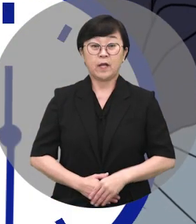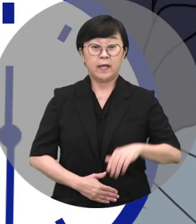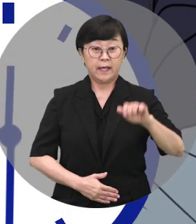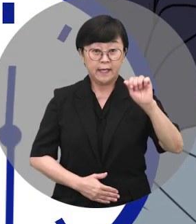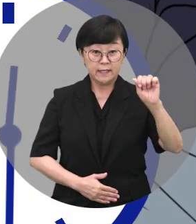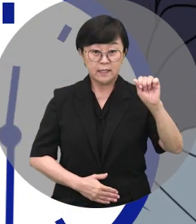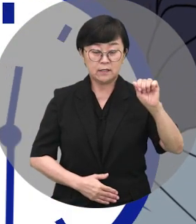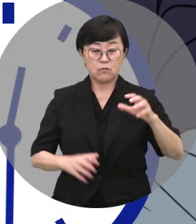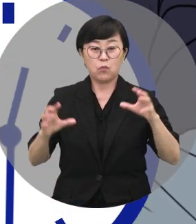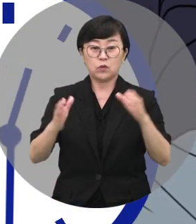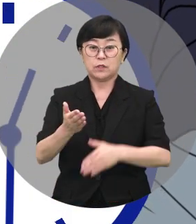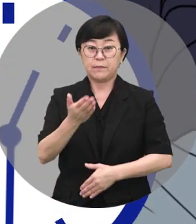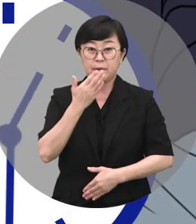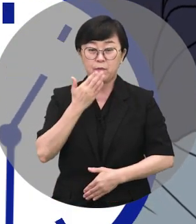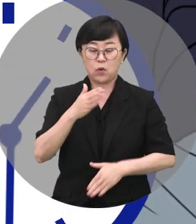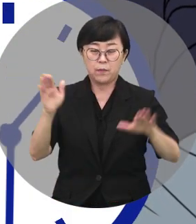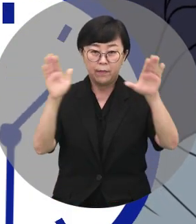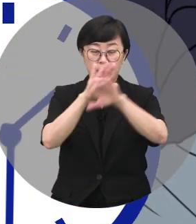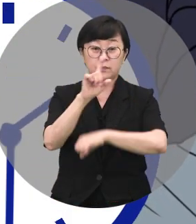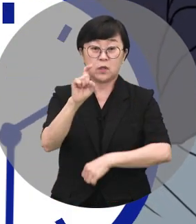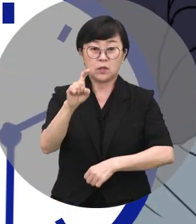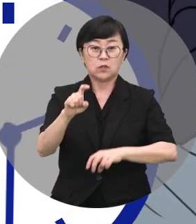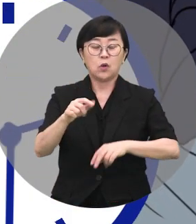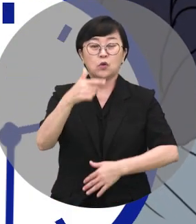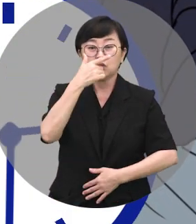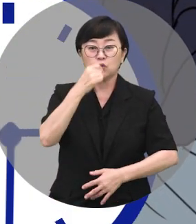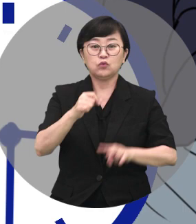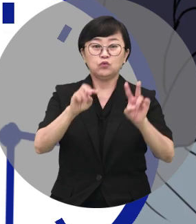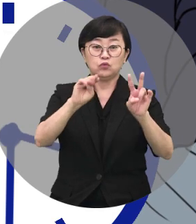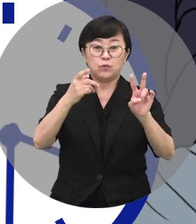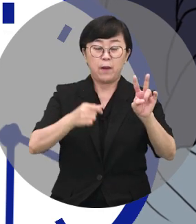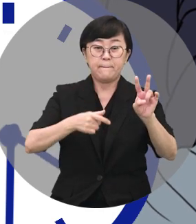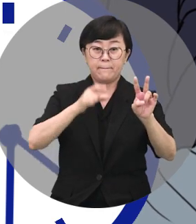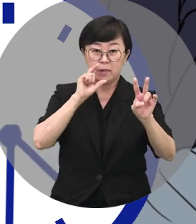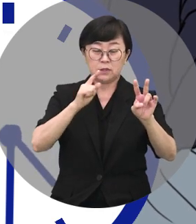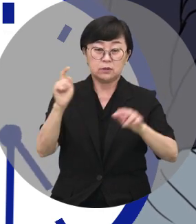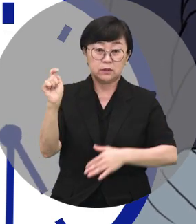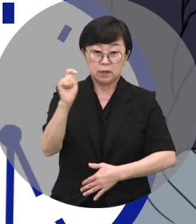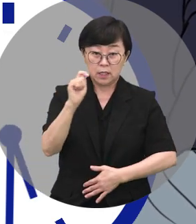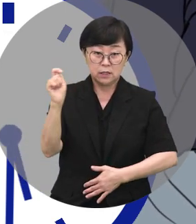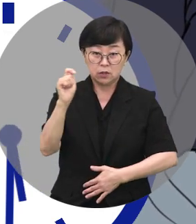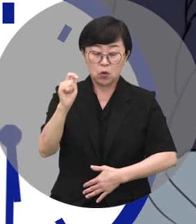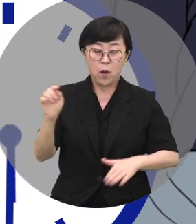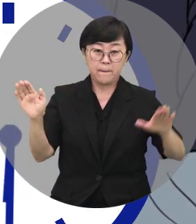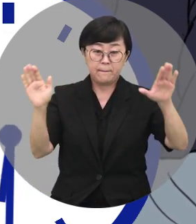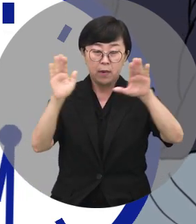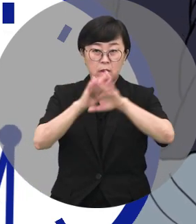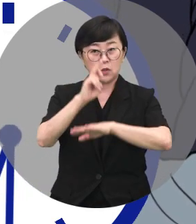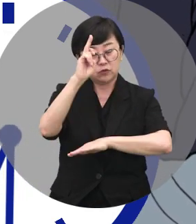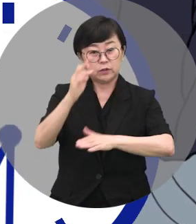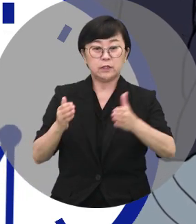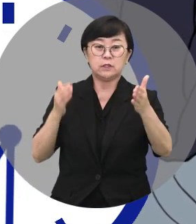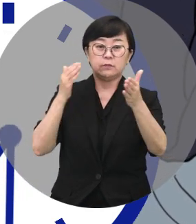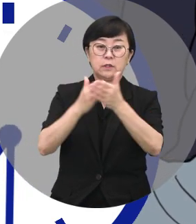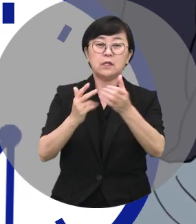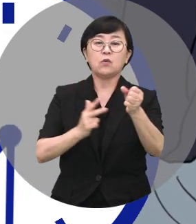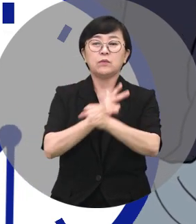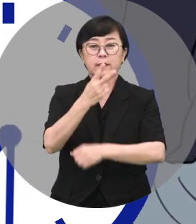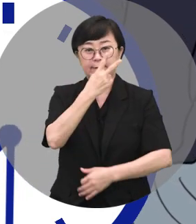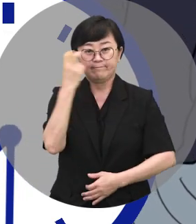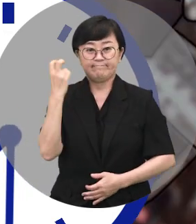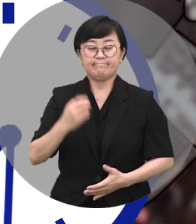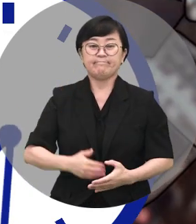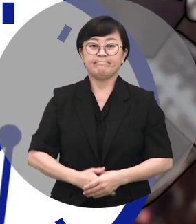A씨는 회식 자리에 있어서 밤 11시까지 소주 2병을 마시고 택시로 밤 12시에 귀가하여 7시간 정도